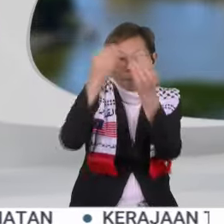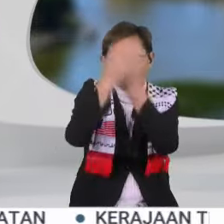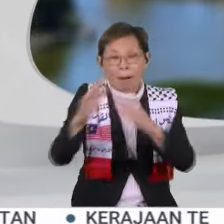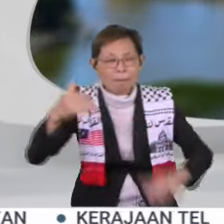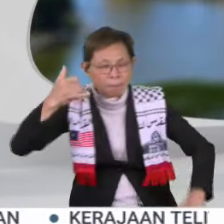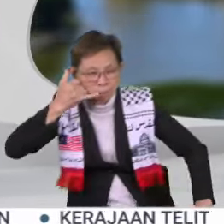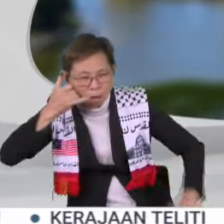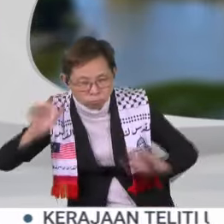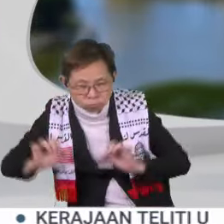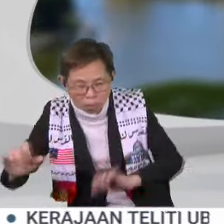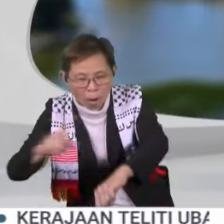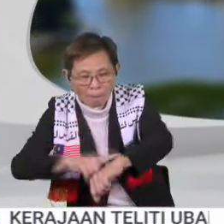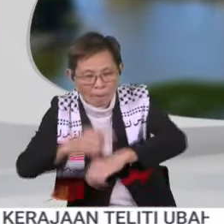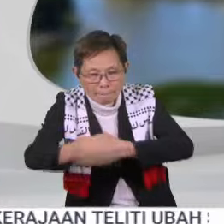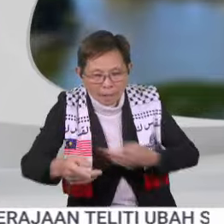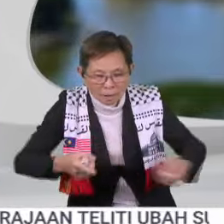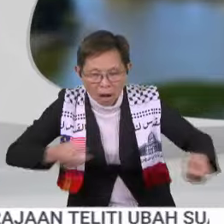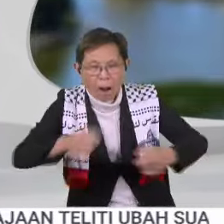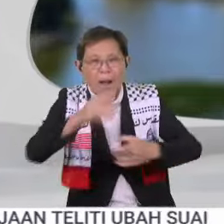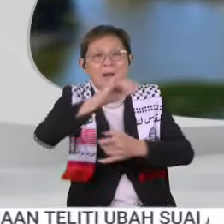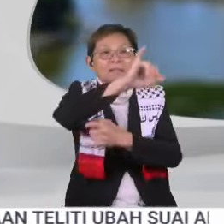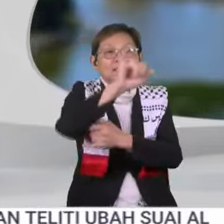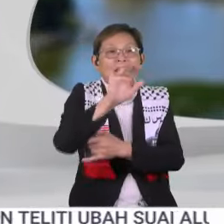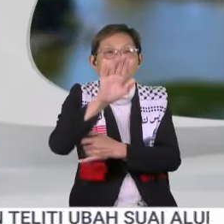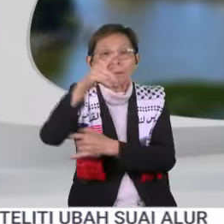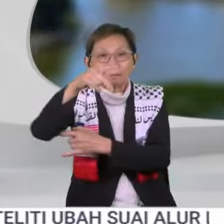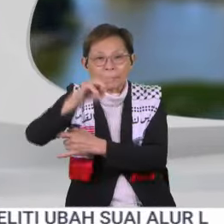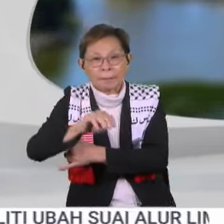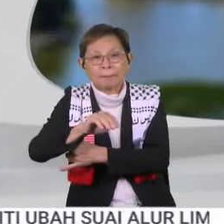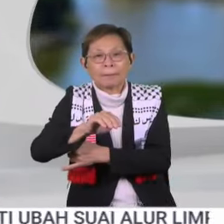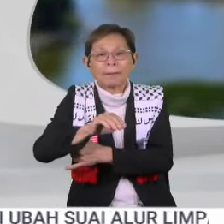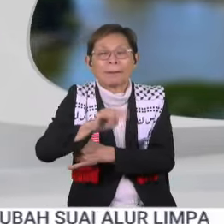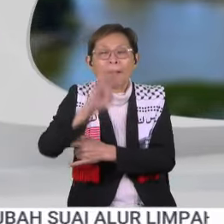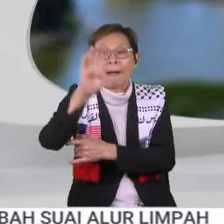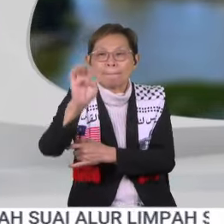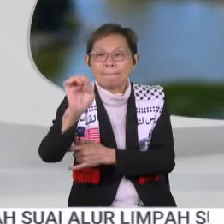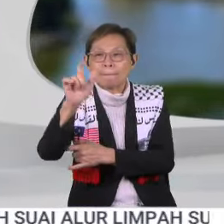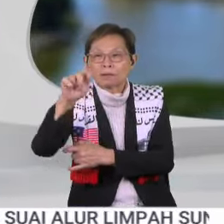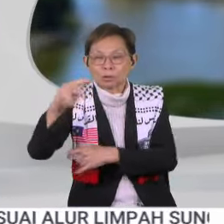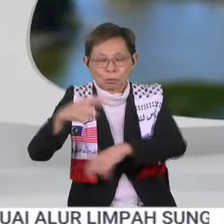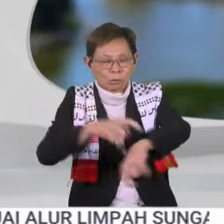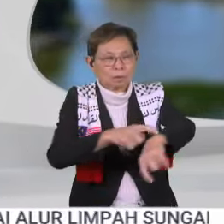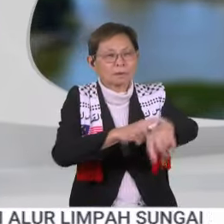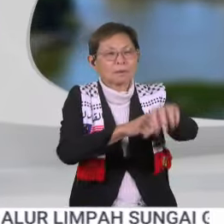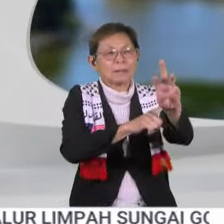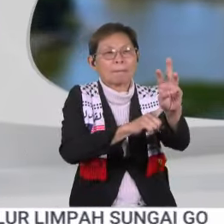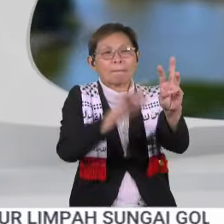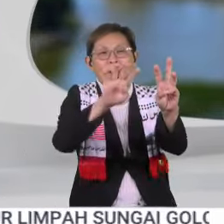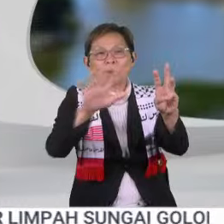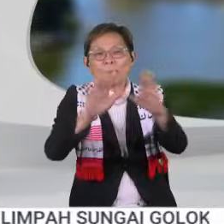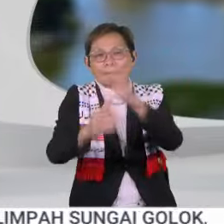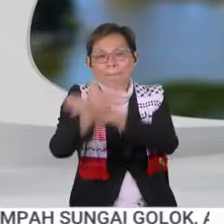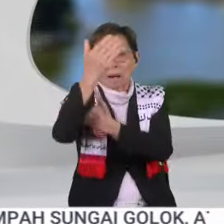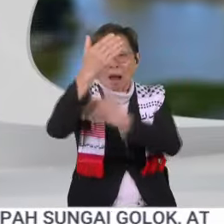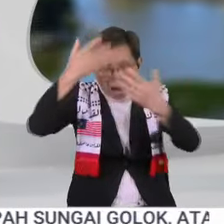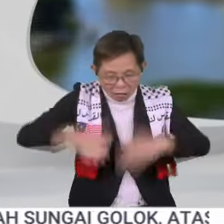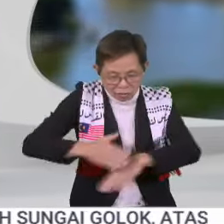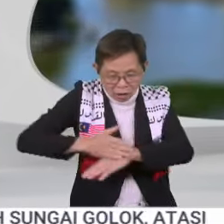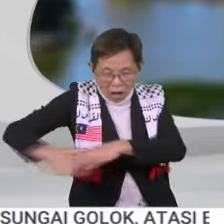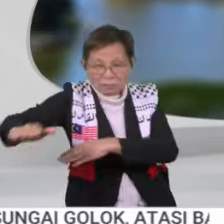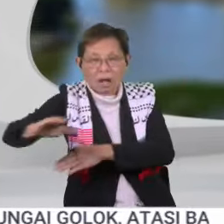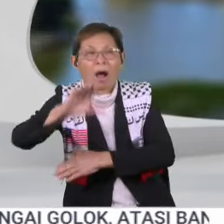panggilan kecemasan diterima Bilik Kawalan Balai Bomba dan Penyelamat BBP Betong pada 6.45 pagi sebelum menggerakkan